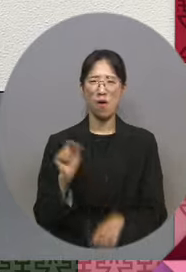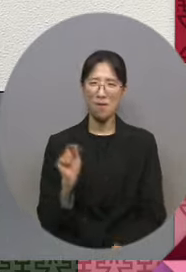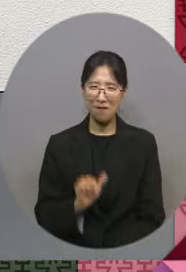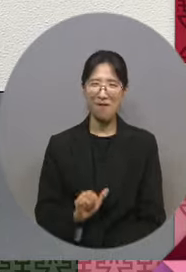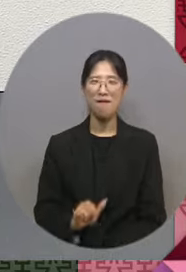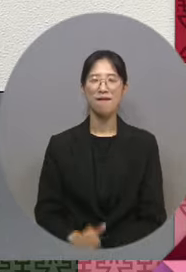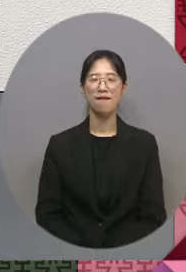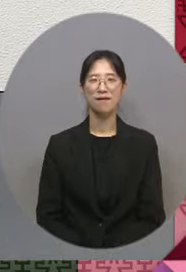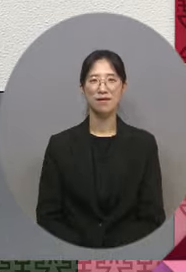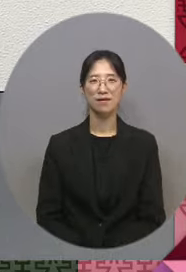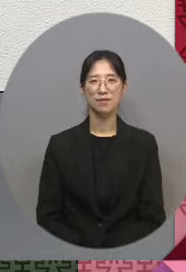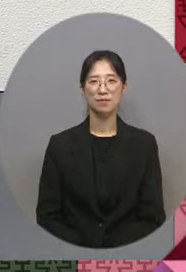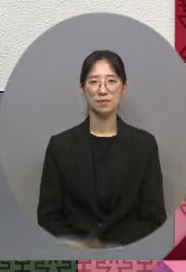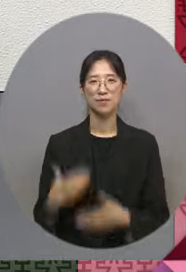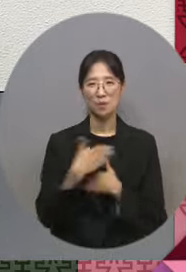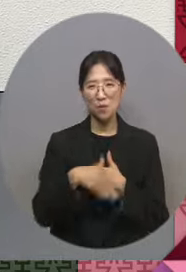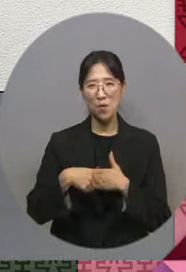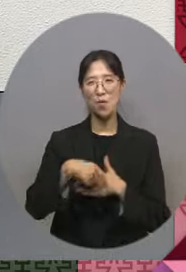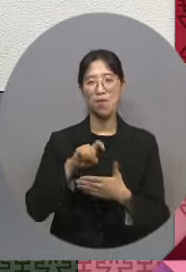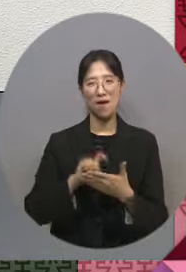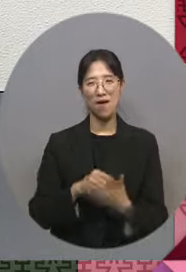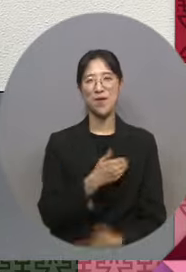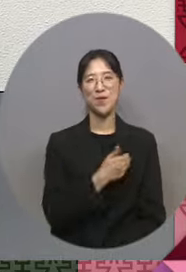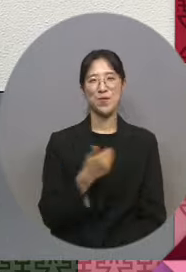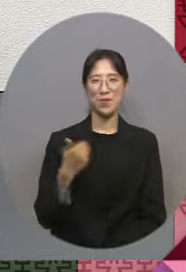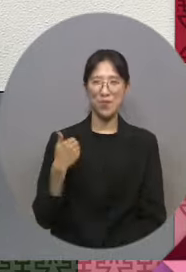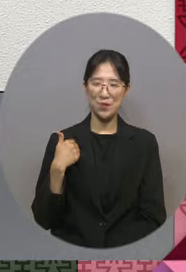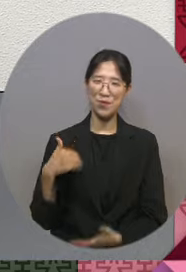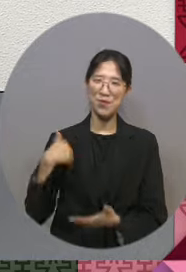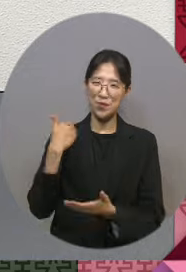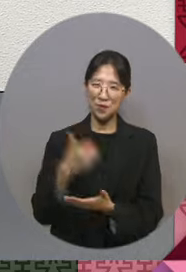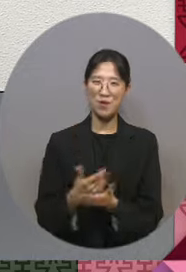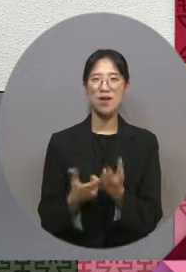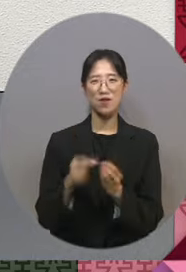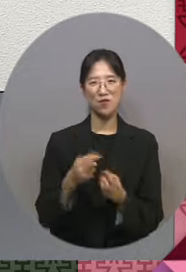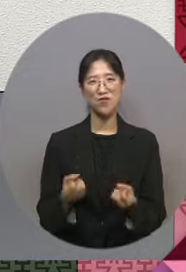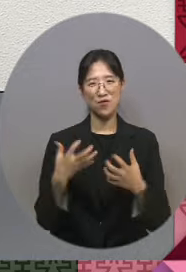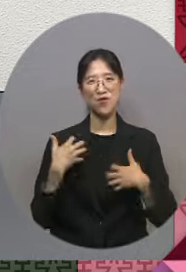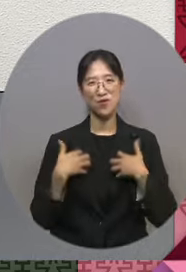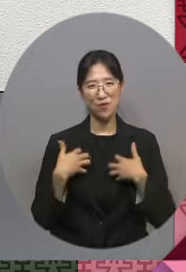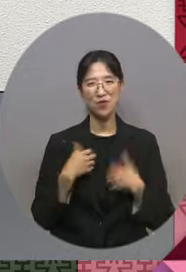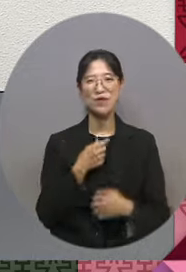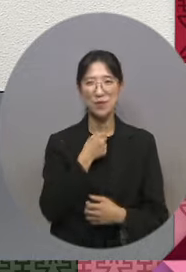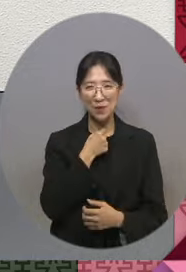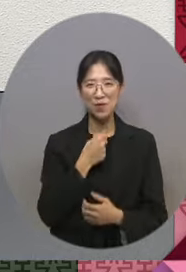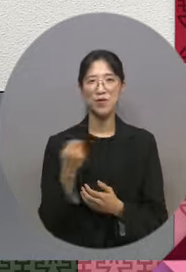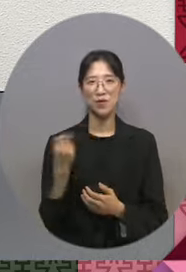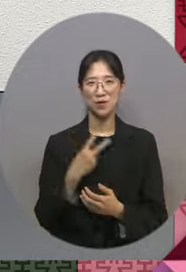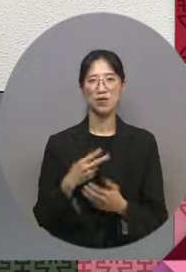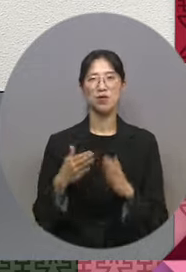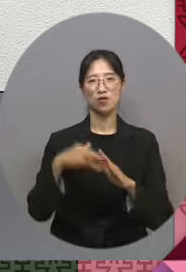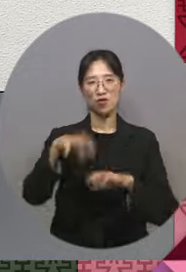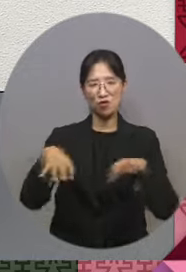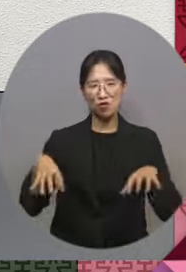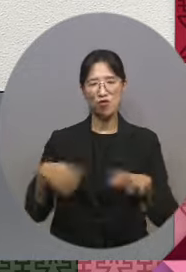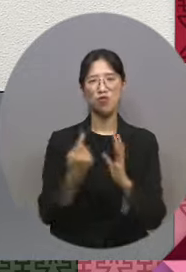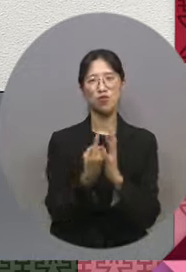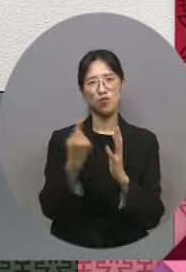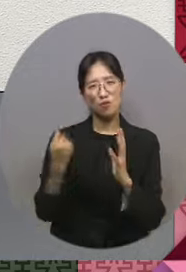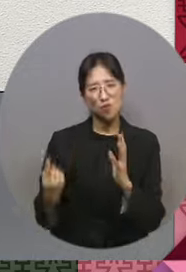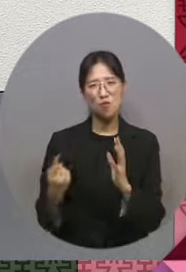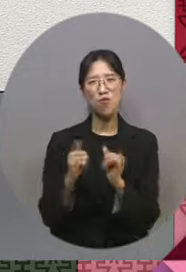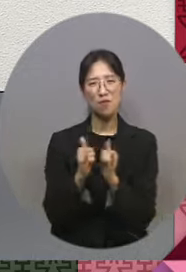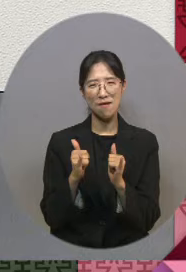않습니까? 자, 여러분 몸도 마음도 넉넉하고 풍성한 한가위를 잘 보내시고요. 또 우리 주변에 소외된 이웃들도